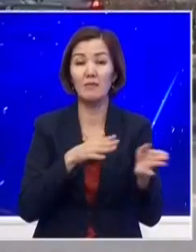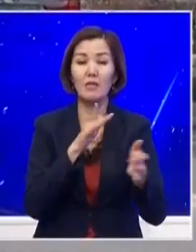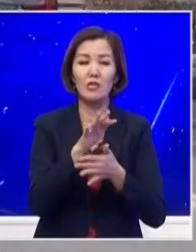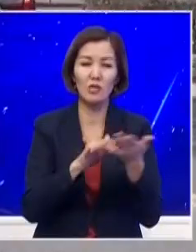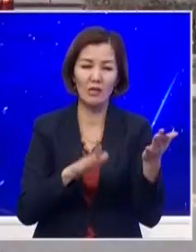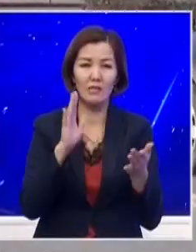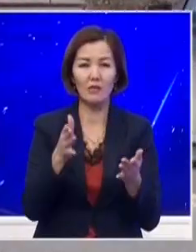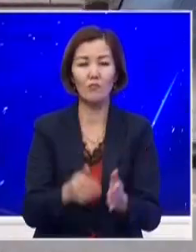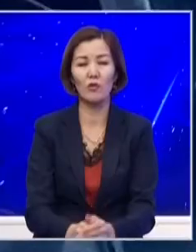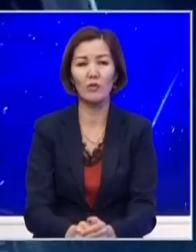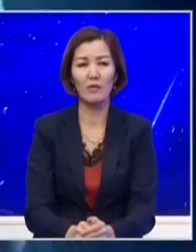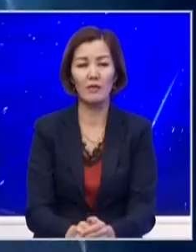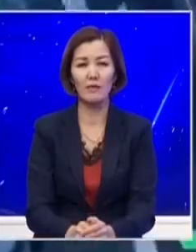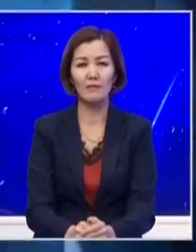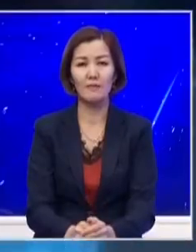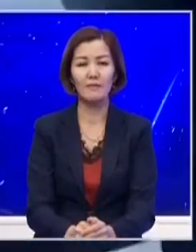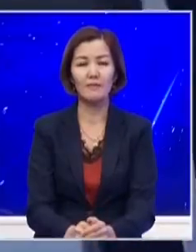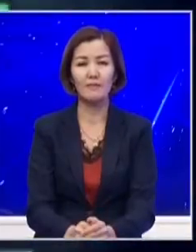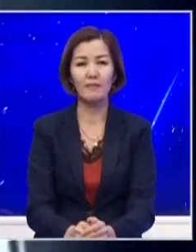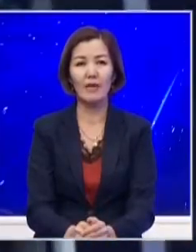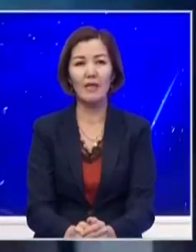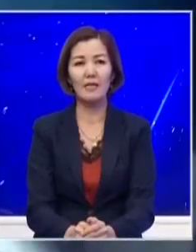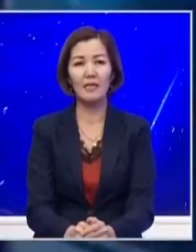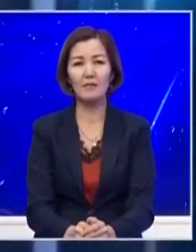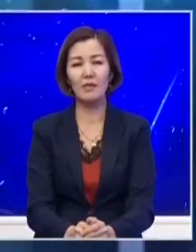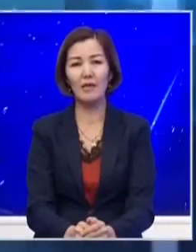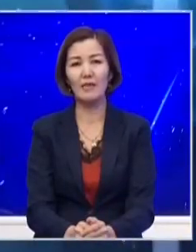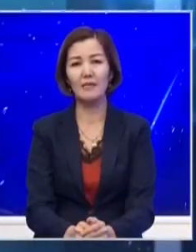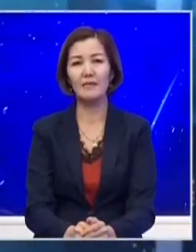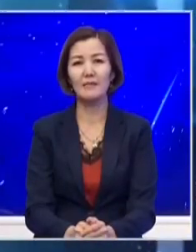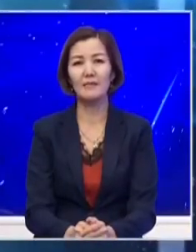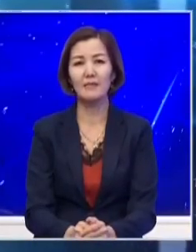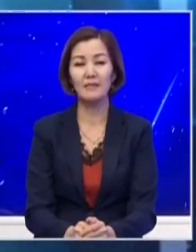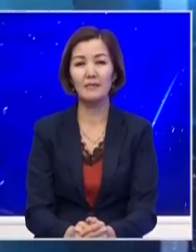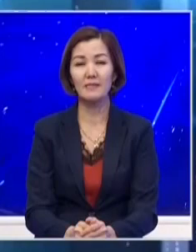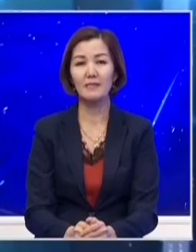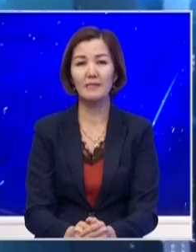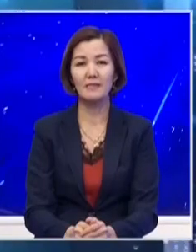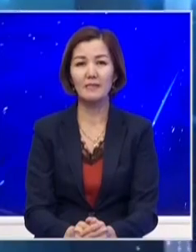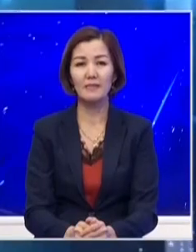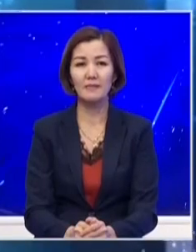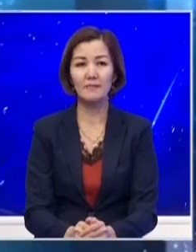қызметін жалғастырады. Меруерт Қыдырбайқызы, Аманжол Мықтыбай, Жетісу телеарнасы, Астана.